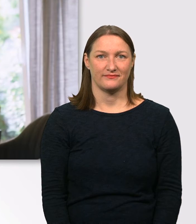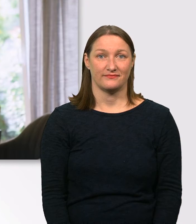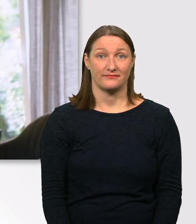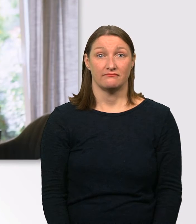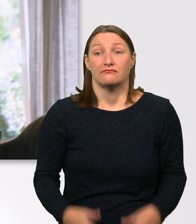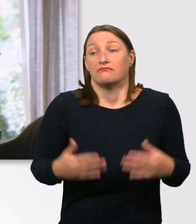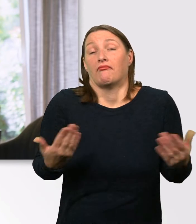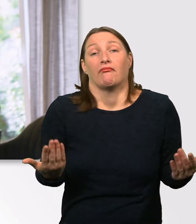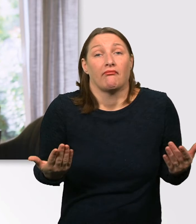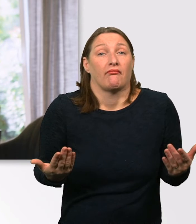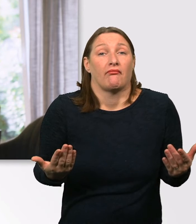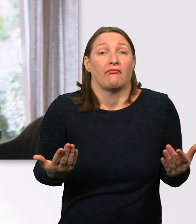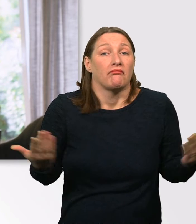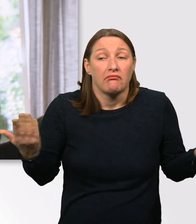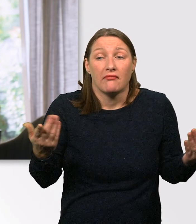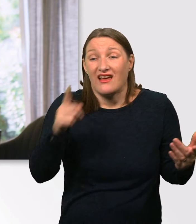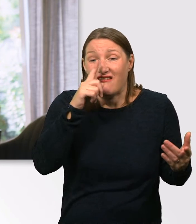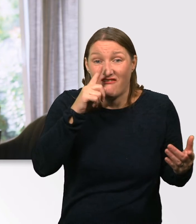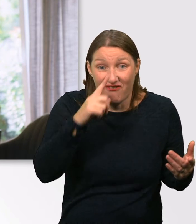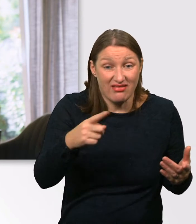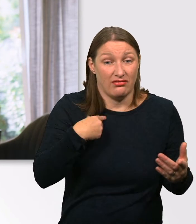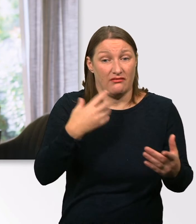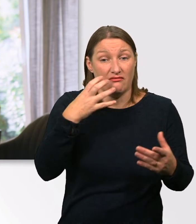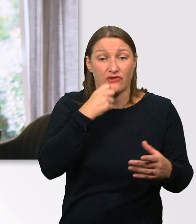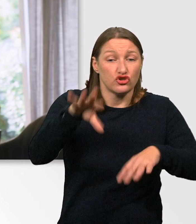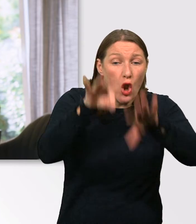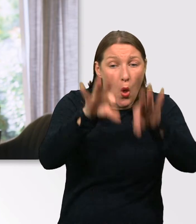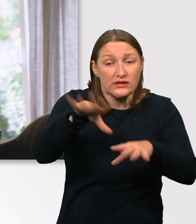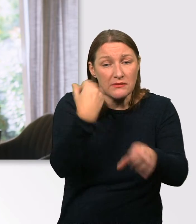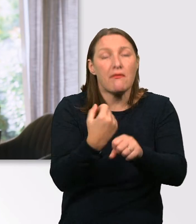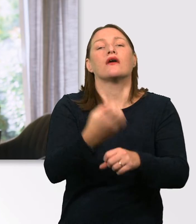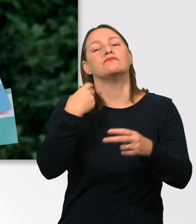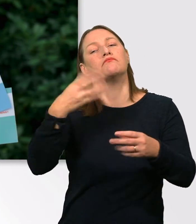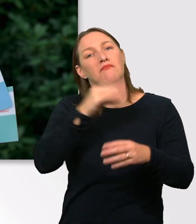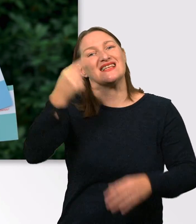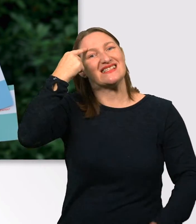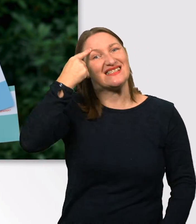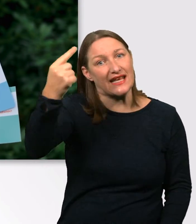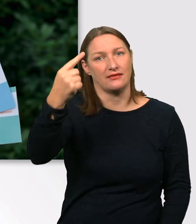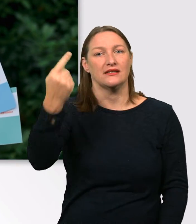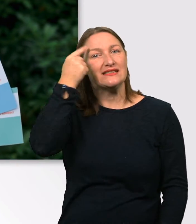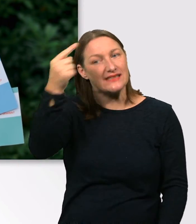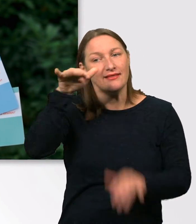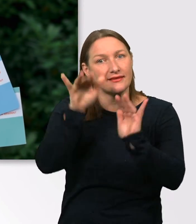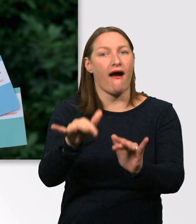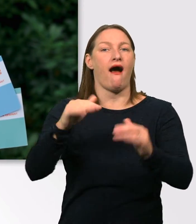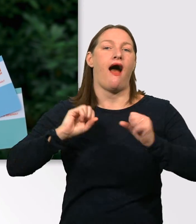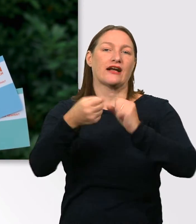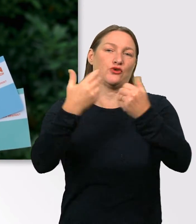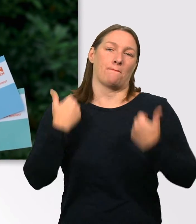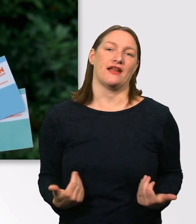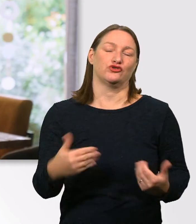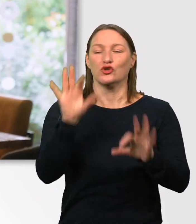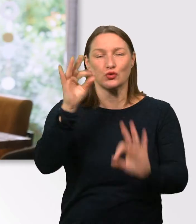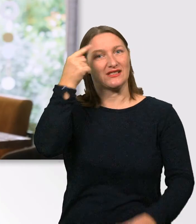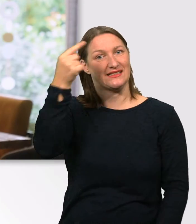Wenn wir schon bei sowas in irgendeiner Art und Weise mitmachen, dann soll es was sein, wo ein bisschen Sinn dahinter ist. Und da kam eigentlich Aktion Mensch nur für ins Spiel. Und dann